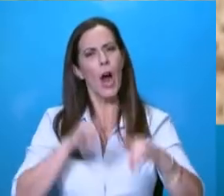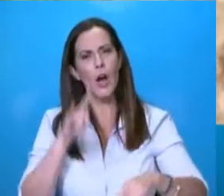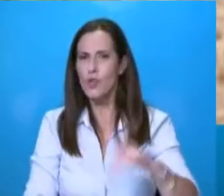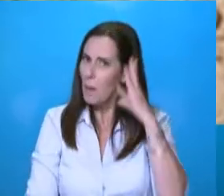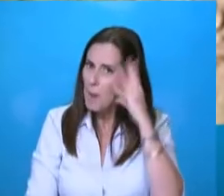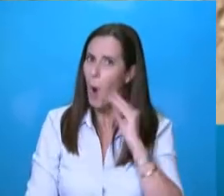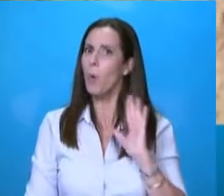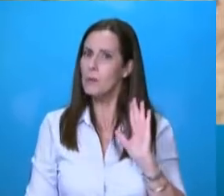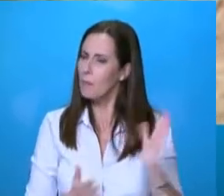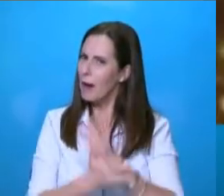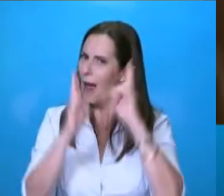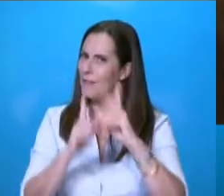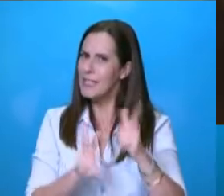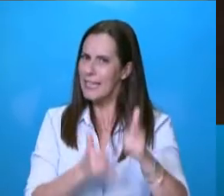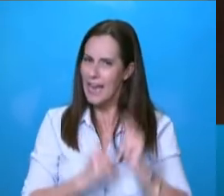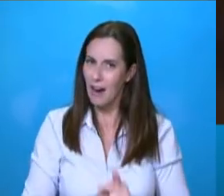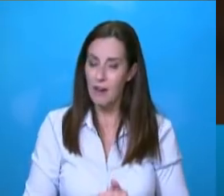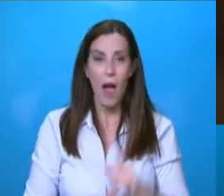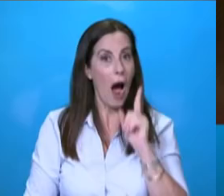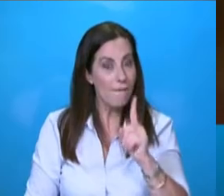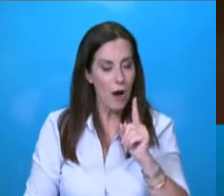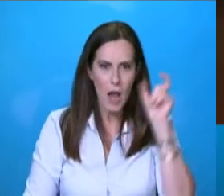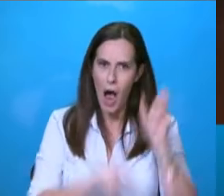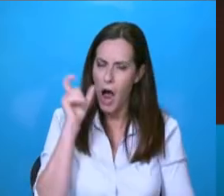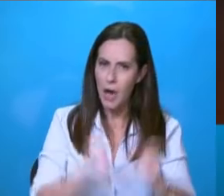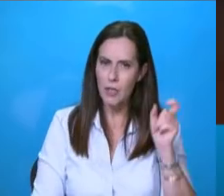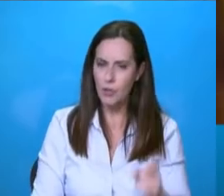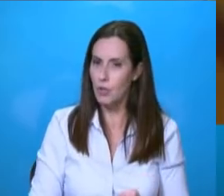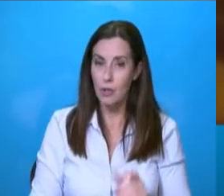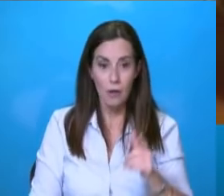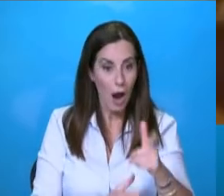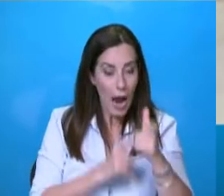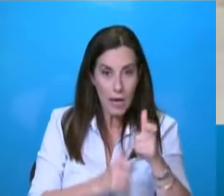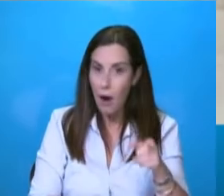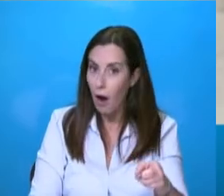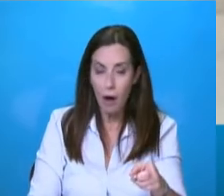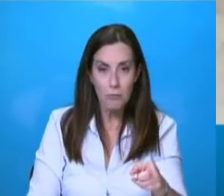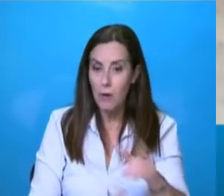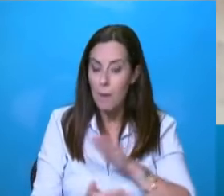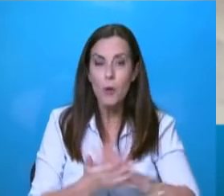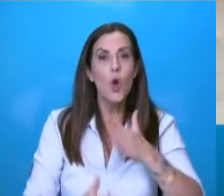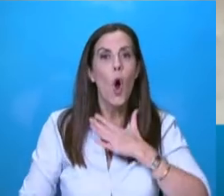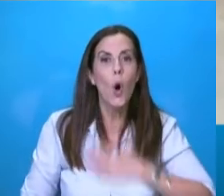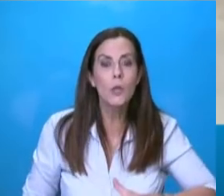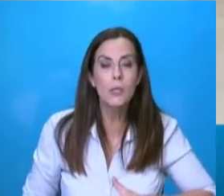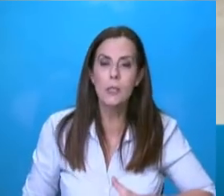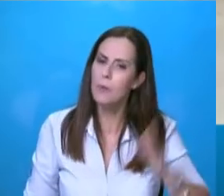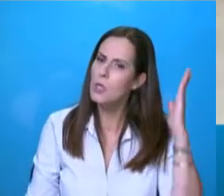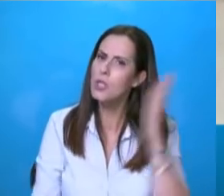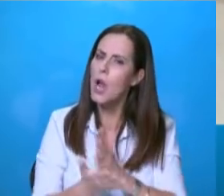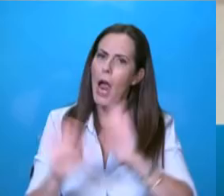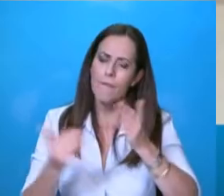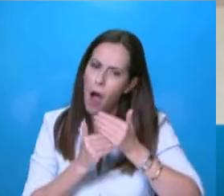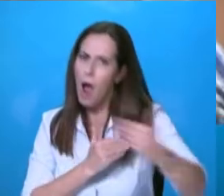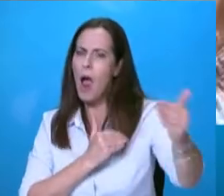שמרוצים מההחלטה להפסיק את הירי, ומנגד תושבים שעם הירי או בלעדיו פשוט רוצים שמישהו כבר ירחיק מהם